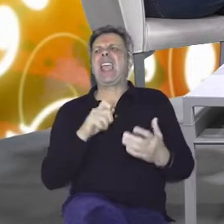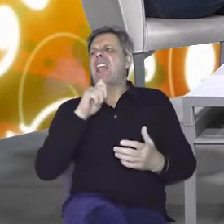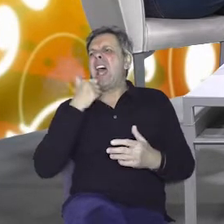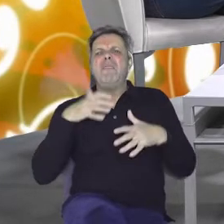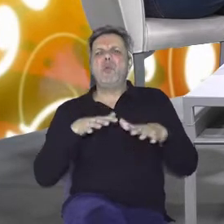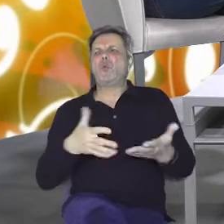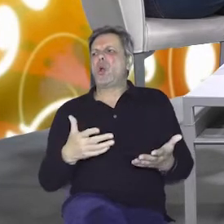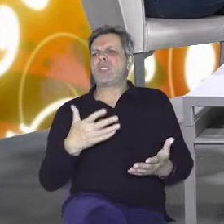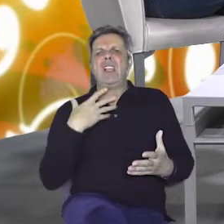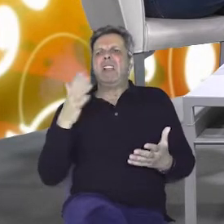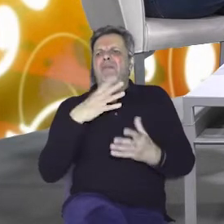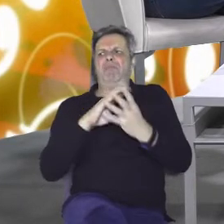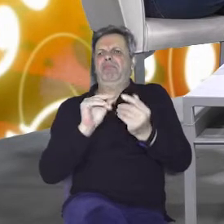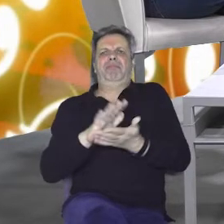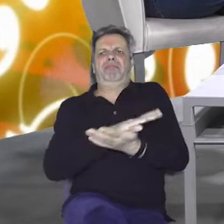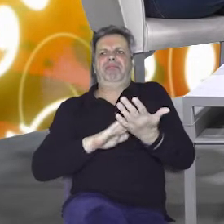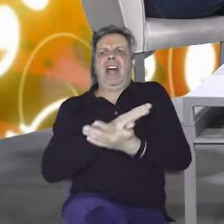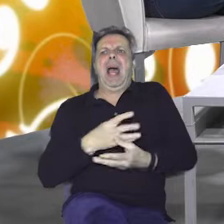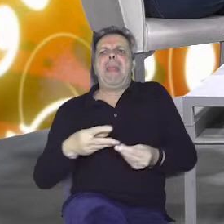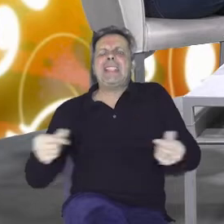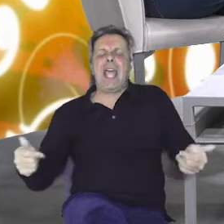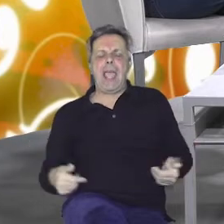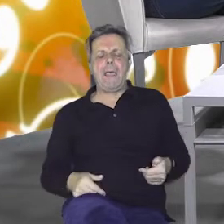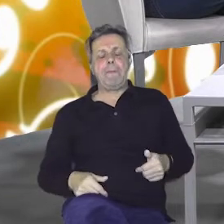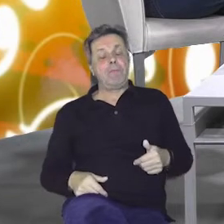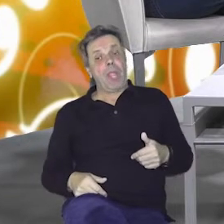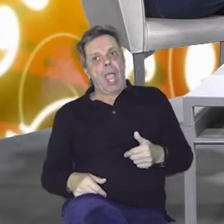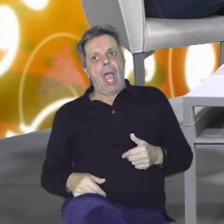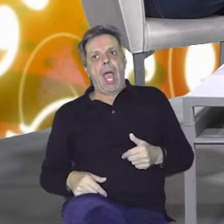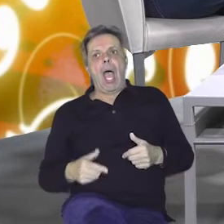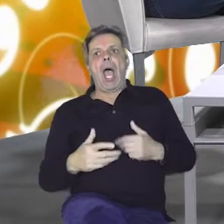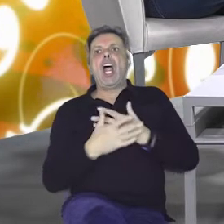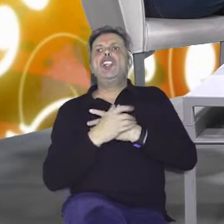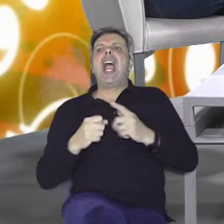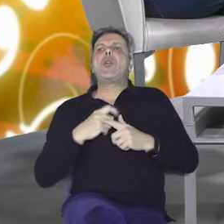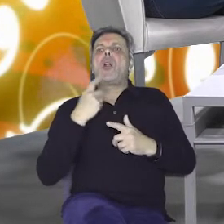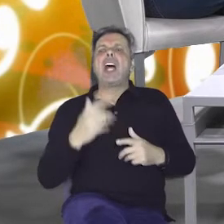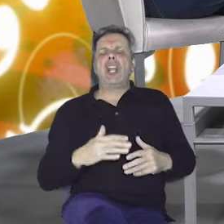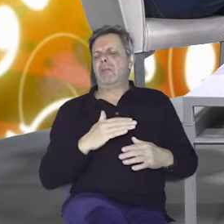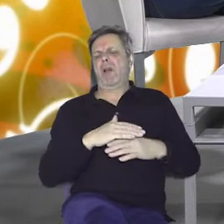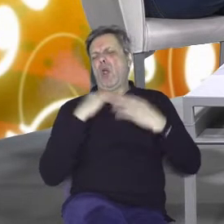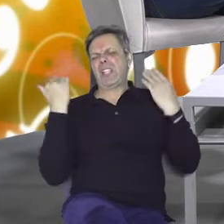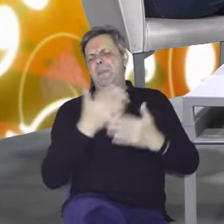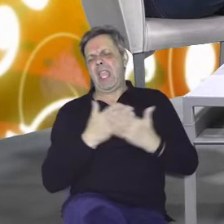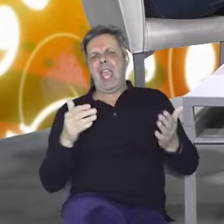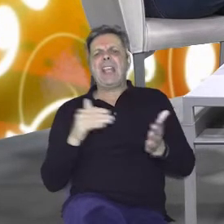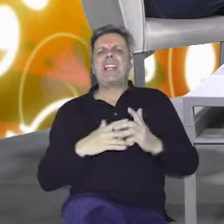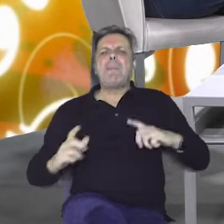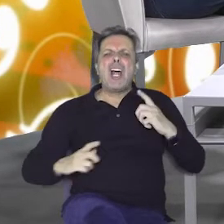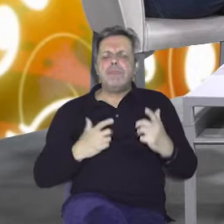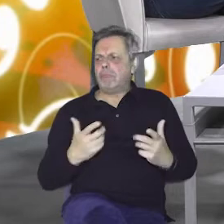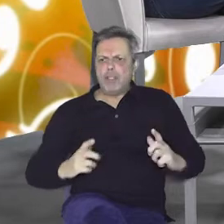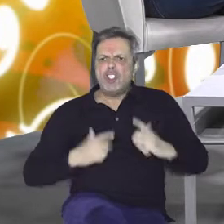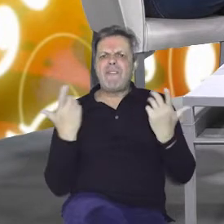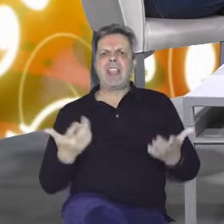više nestaje, kako ovo, kako ono. A Željko mu govori, dosta mi je već toga svega. Treba živjeti, treba